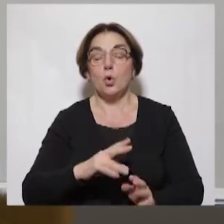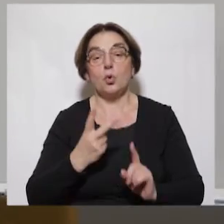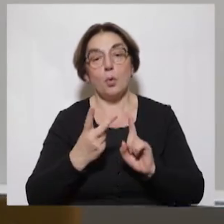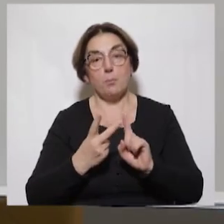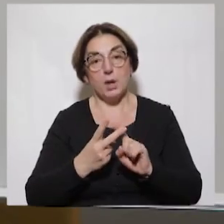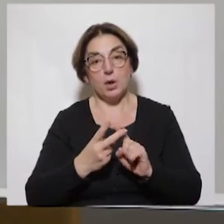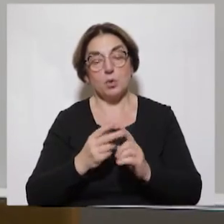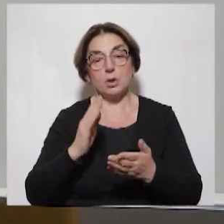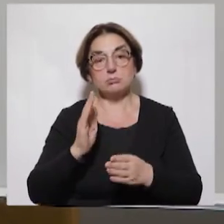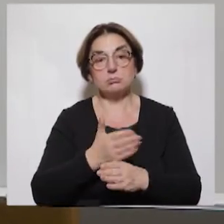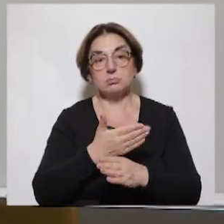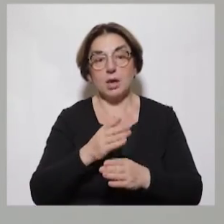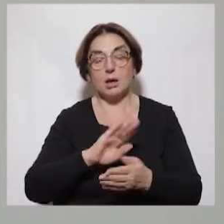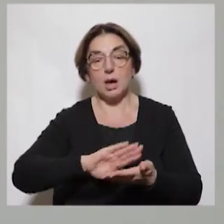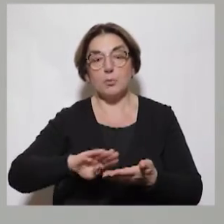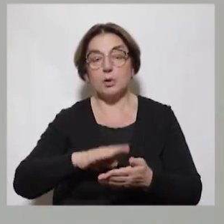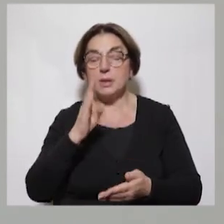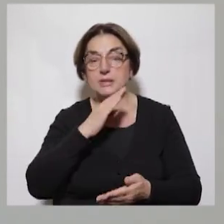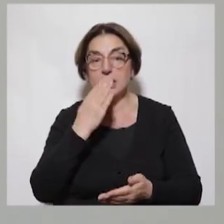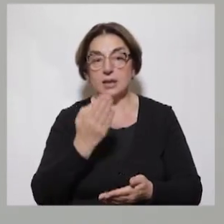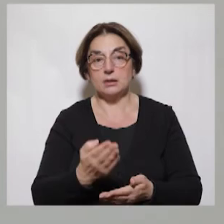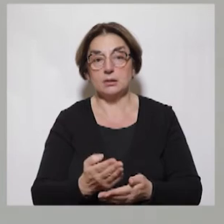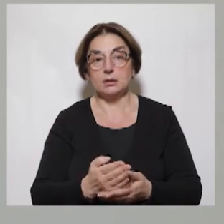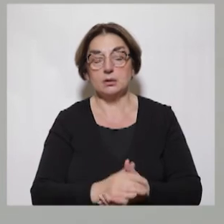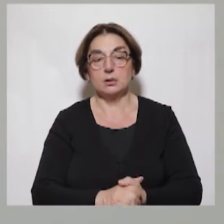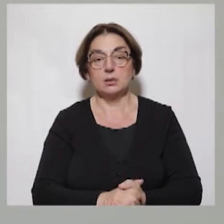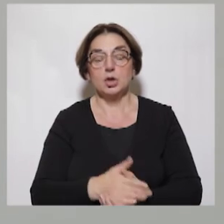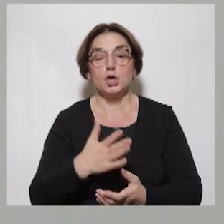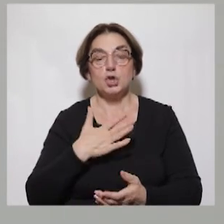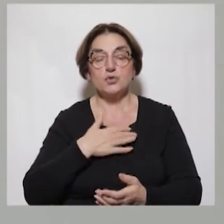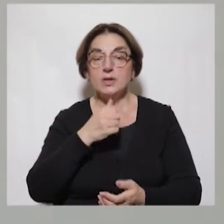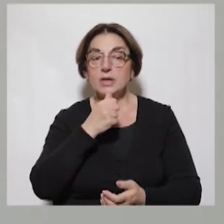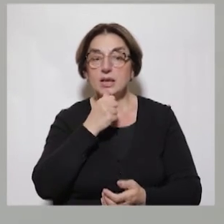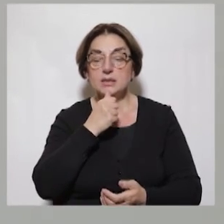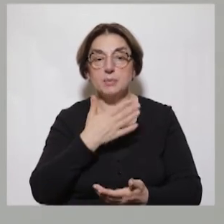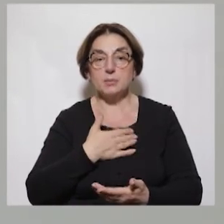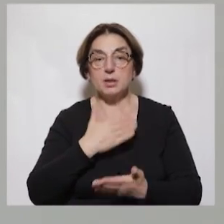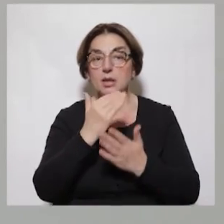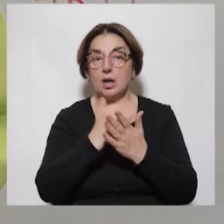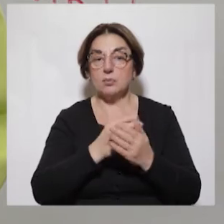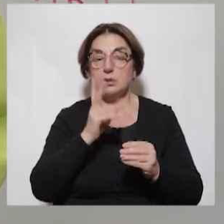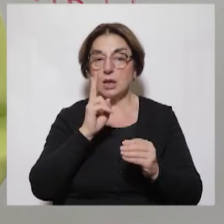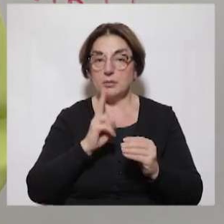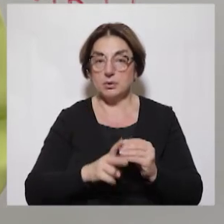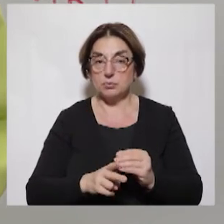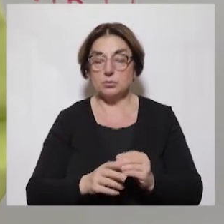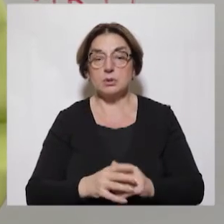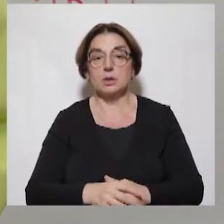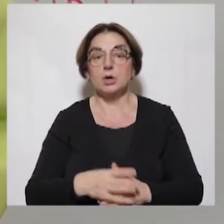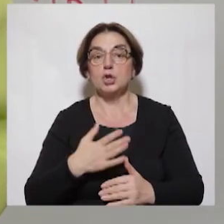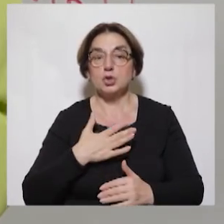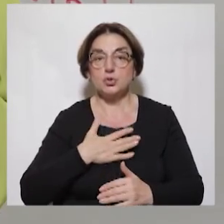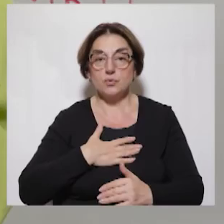ხოლო მეორე ფრაქცია გამოიხდება ჩვენ შემთხვევაში წყალი. ჩვენი ექსპერიმენტიც და გაკვეთილებიც უკვე დასასრულს